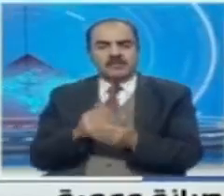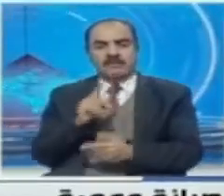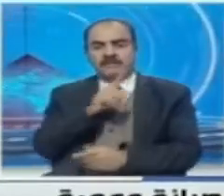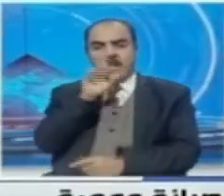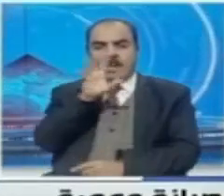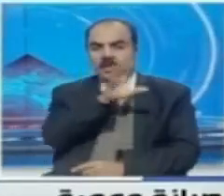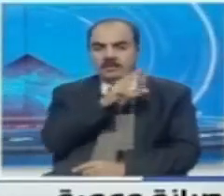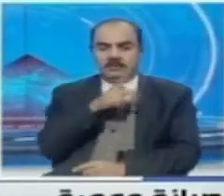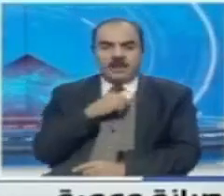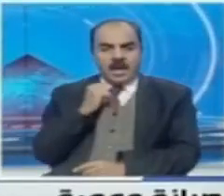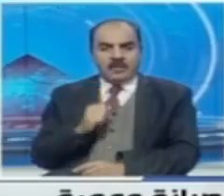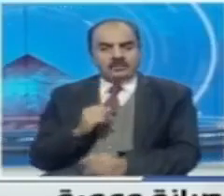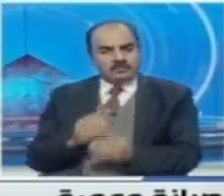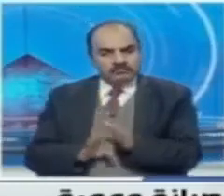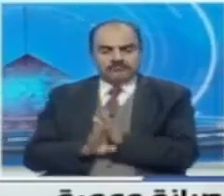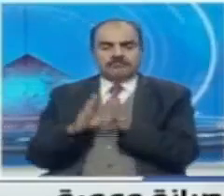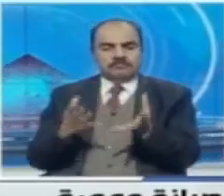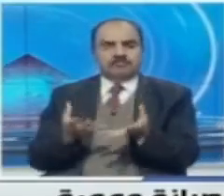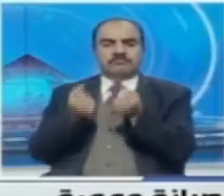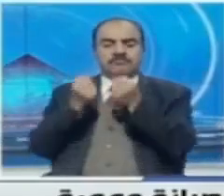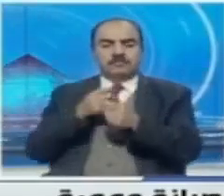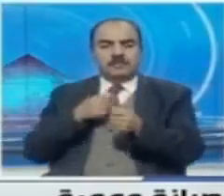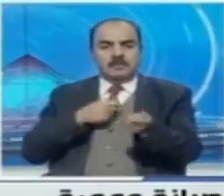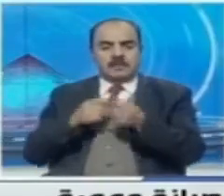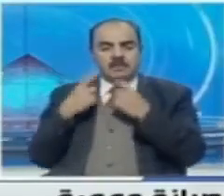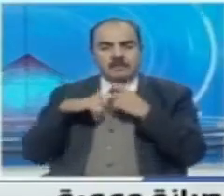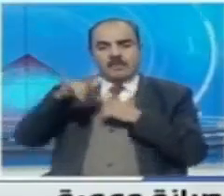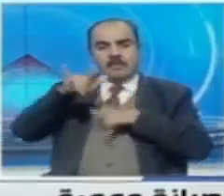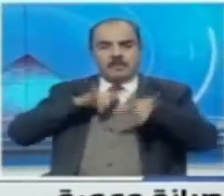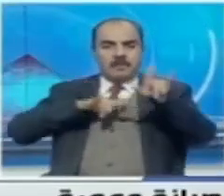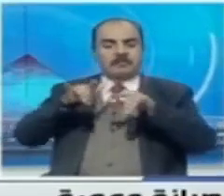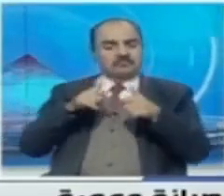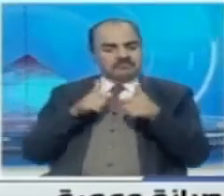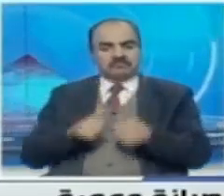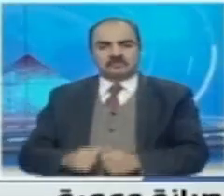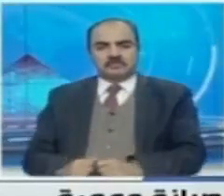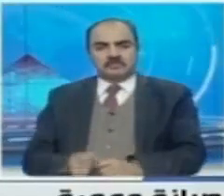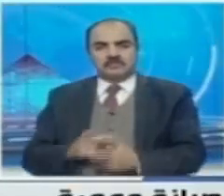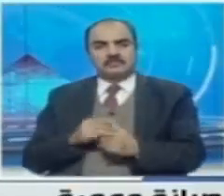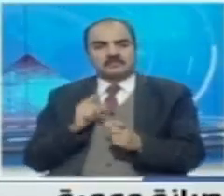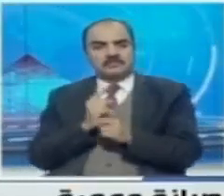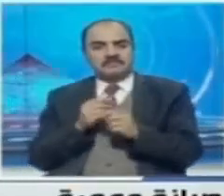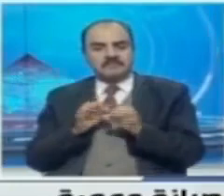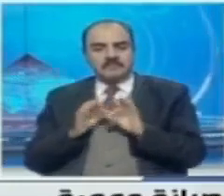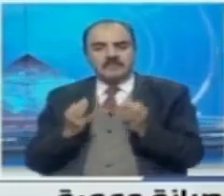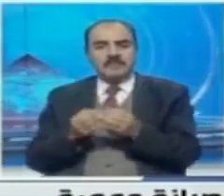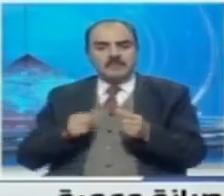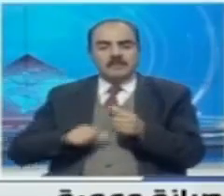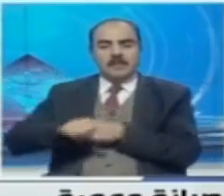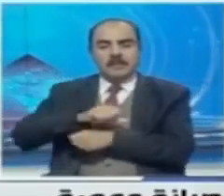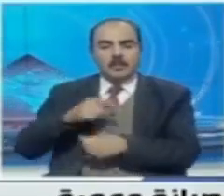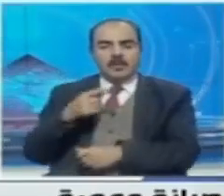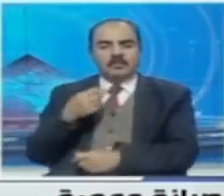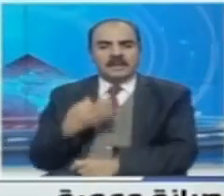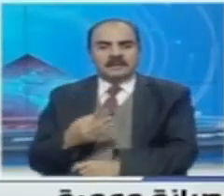وجميع دول العالم لتحقيق نمو وتطوير سوق النقل الجوي بالقارة. جاء ذلك خلال فعالية دور 31 مؤتمر